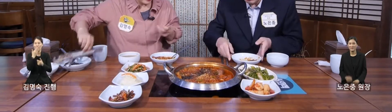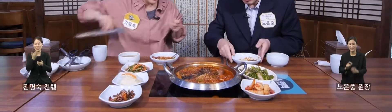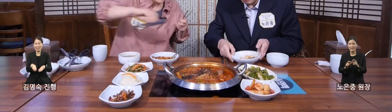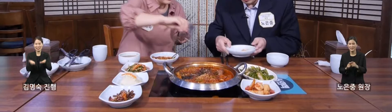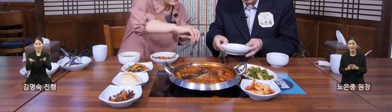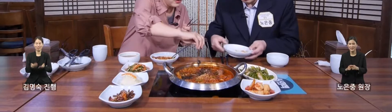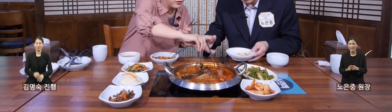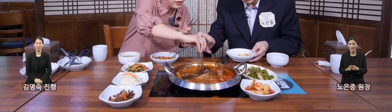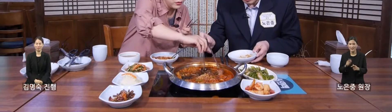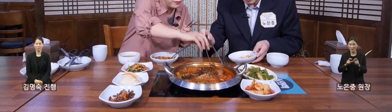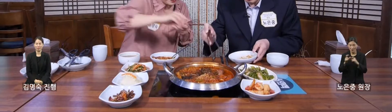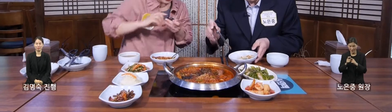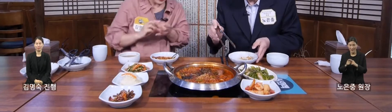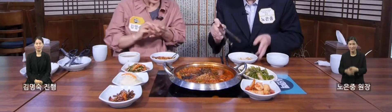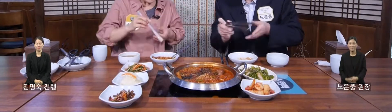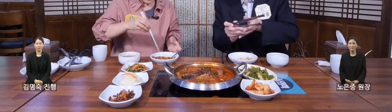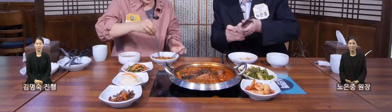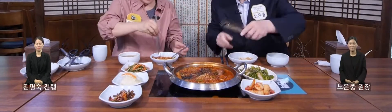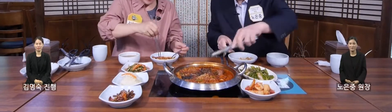드시고. 예. 좀 더. 오.